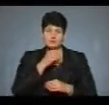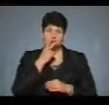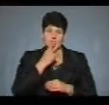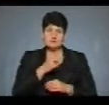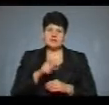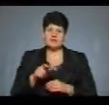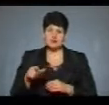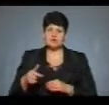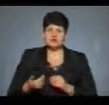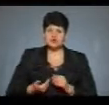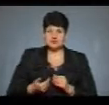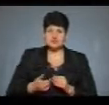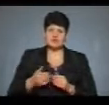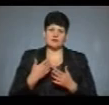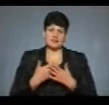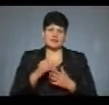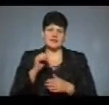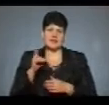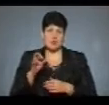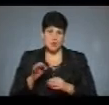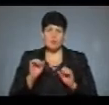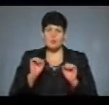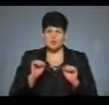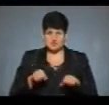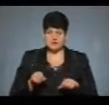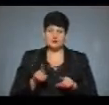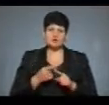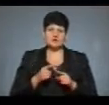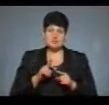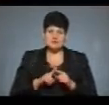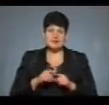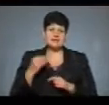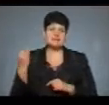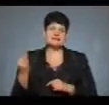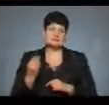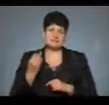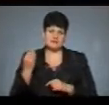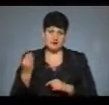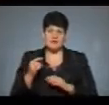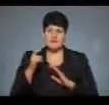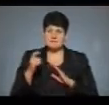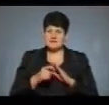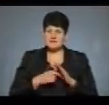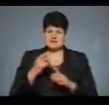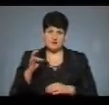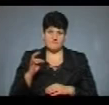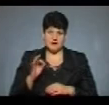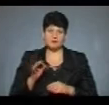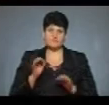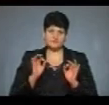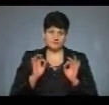людям, що життя в стилі еко можливе, що це досить цікаво, досить пізнавально і,